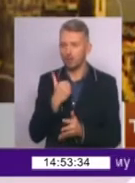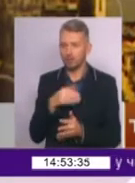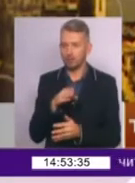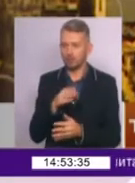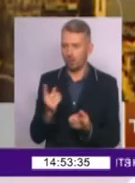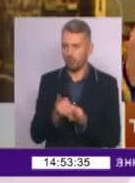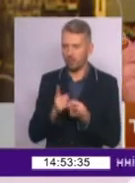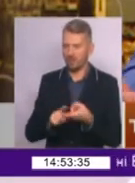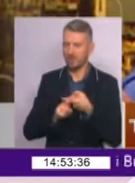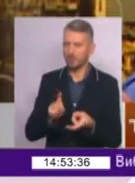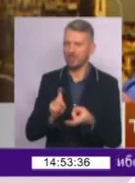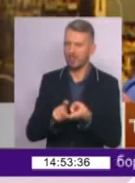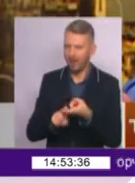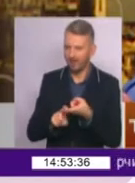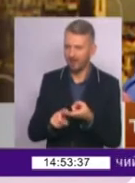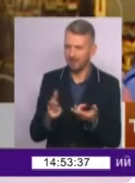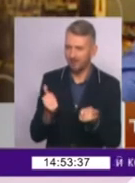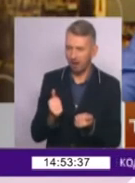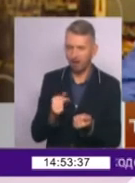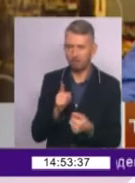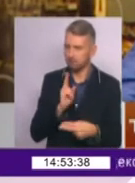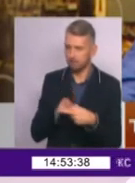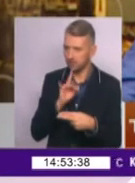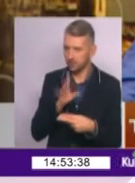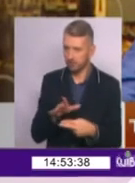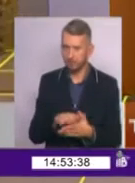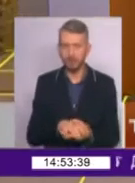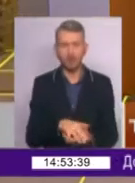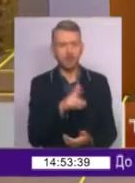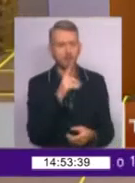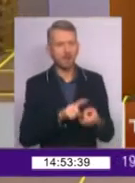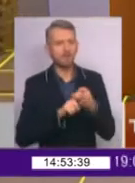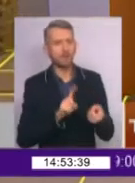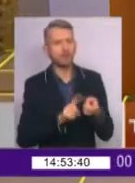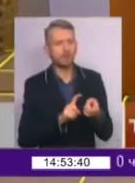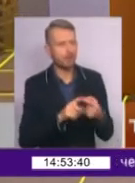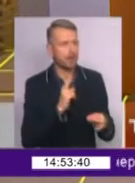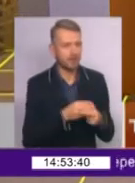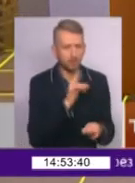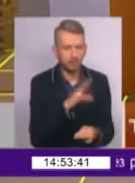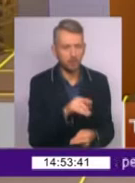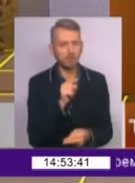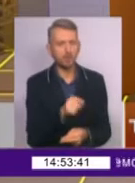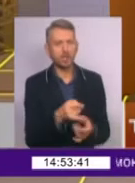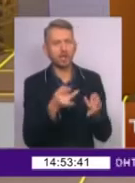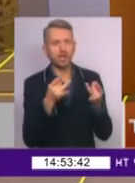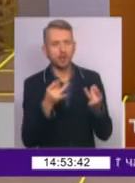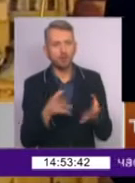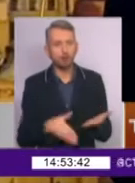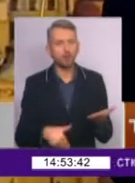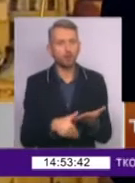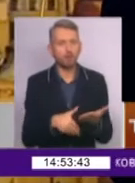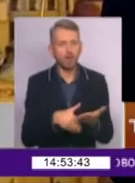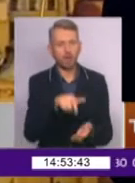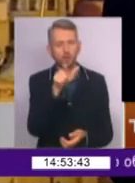інфекціях – да, але навряд чи вони будуть бар'єром, так? І при вірусних інфекціях бар'єром не будуть. Вони просто